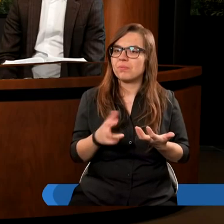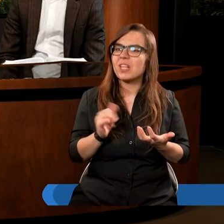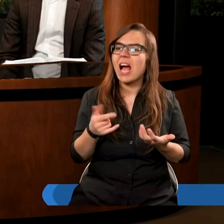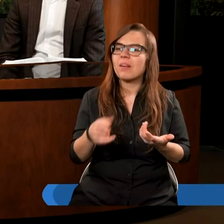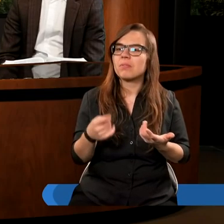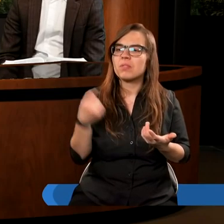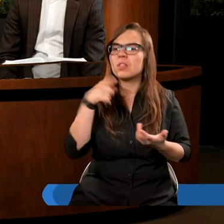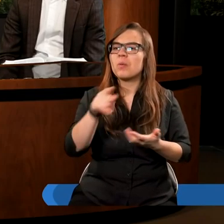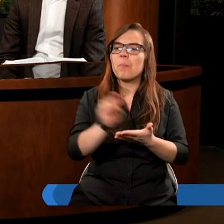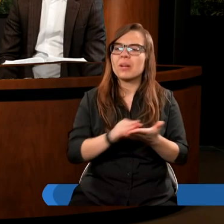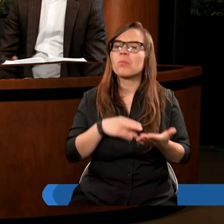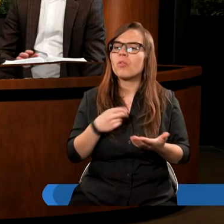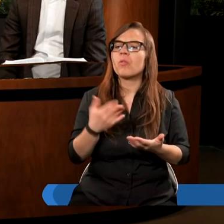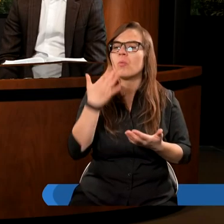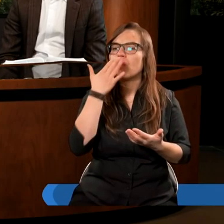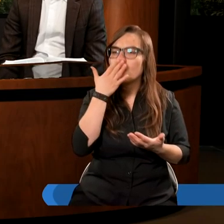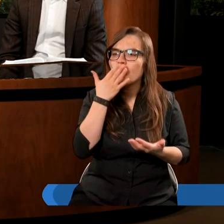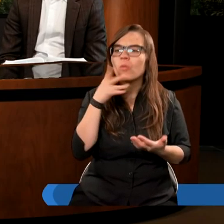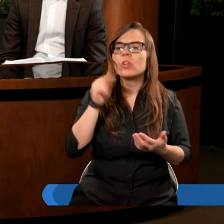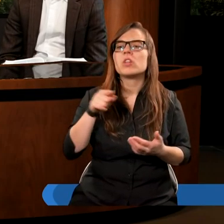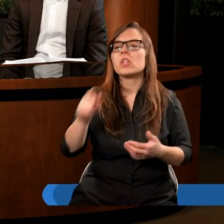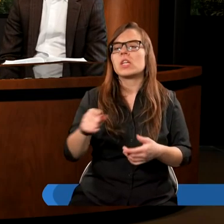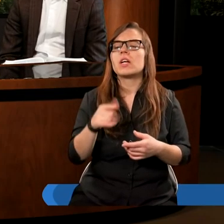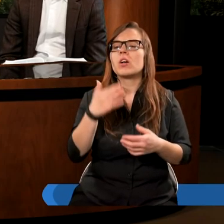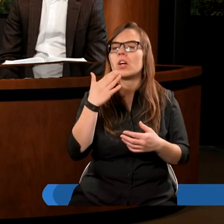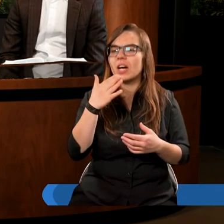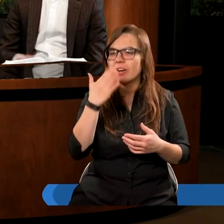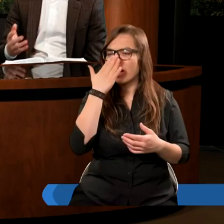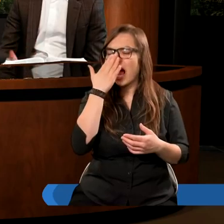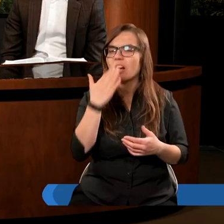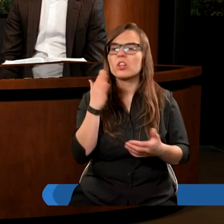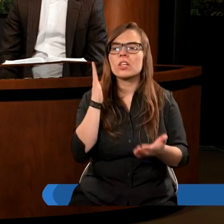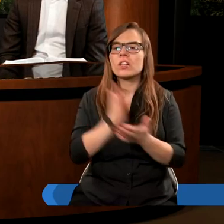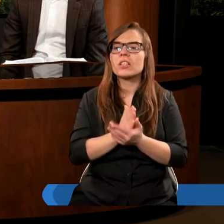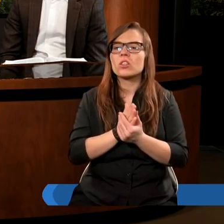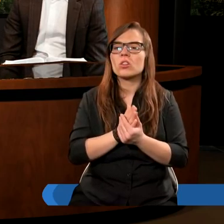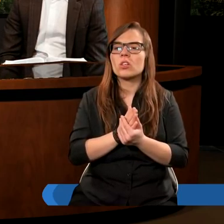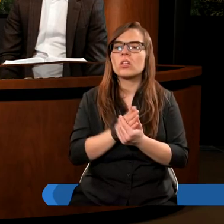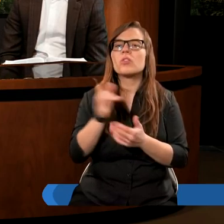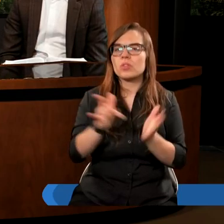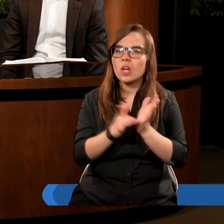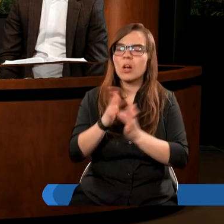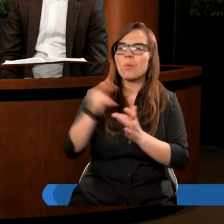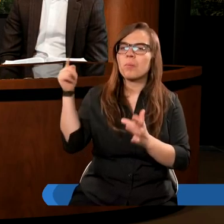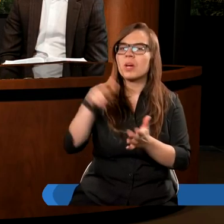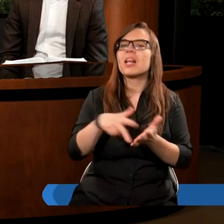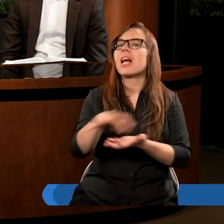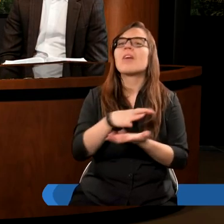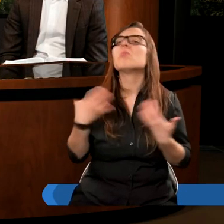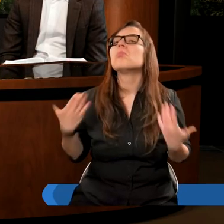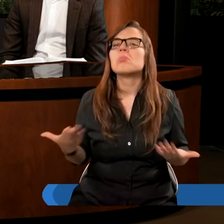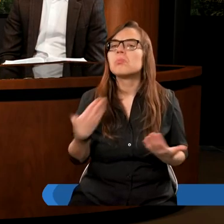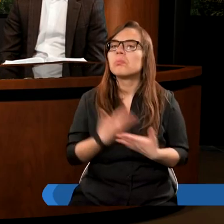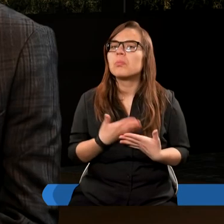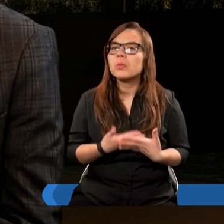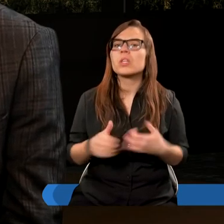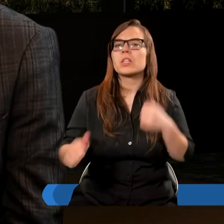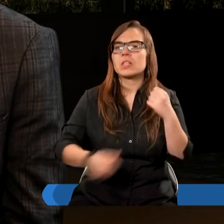nie tak Biblia mówi, że zobaczymy, tylko raczej mówi, że Jezus przyszedł na ten świat po to, abyśmy